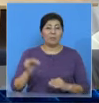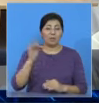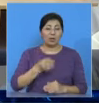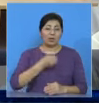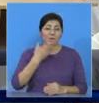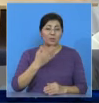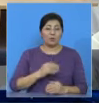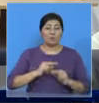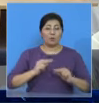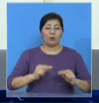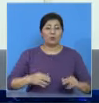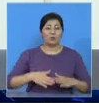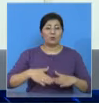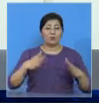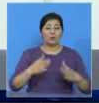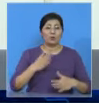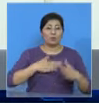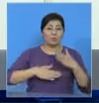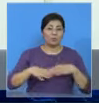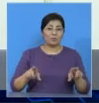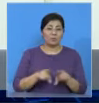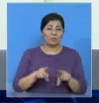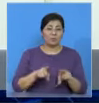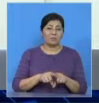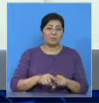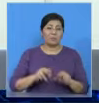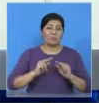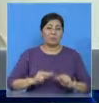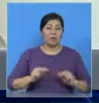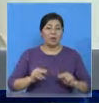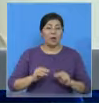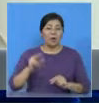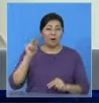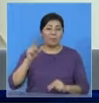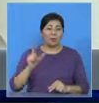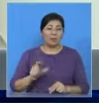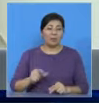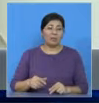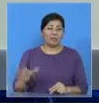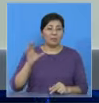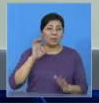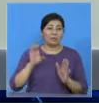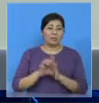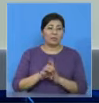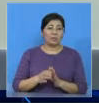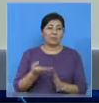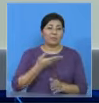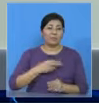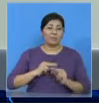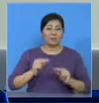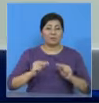үшін бұл үлкен қуаныш. Сырым Байдрахмановтың шәкірттері де осы қатардан ағайдың айтқанын ұйып тыңдайды. Жақсы ұстаз,